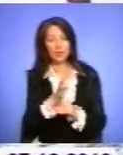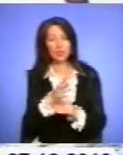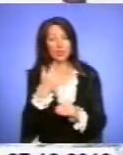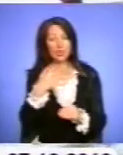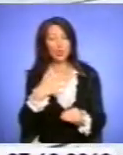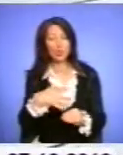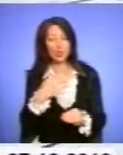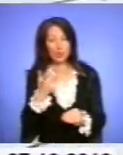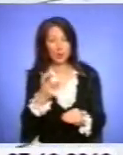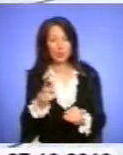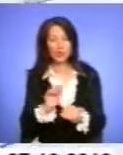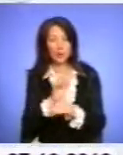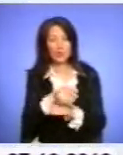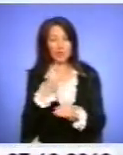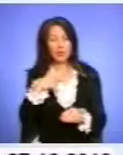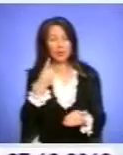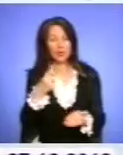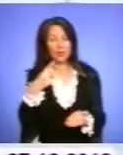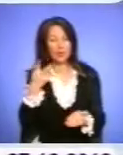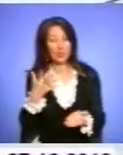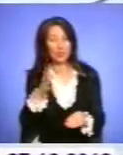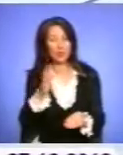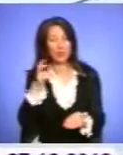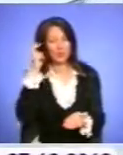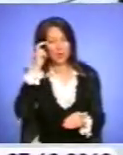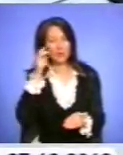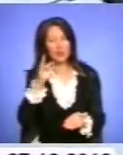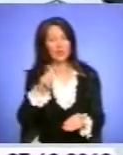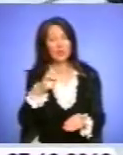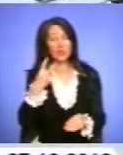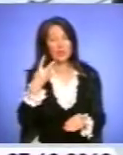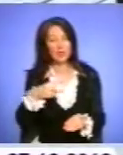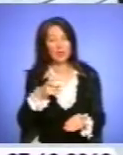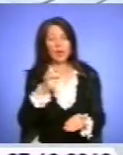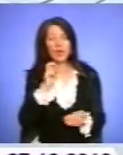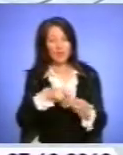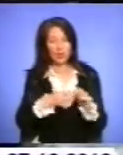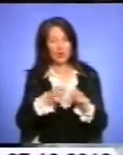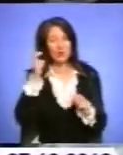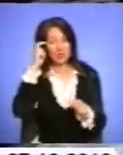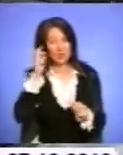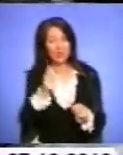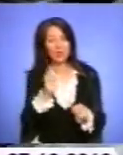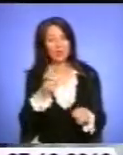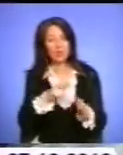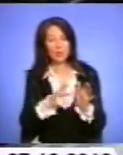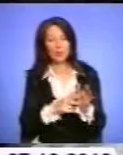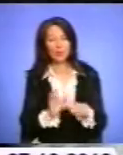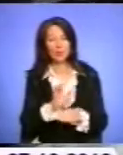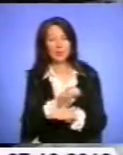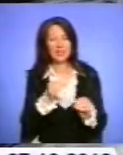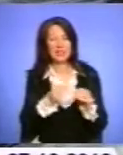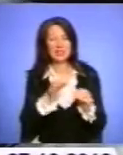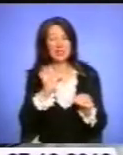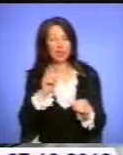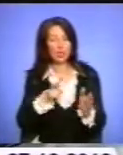14:43 відправляється і 21:25 буде в Києві. 220-й Івано-Франківськ-Київ. В час 18 відправляється і в